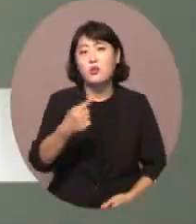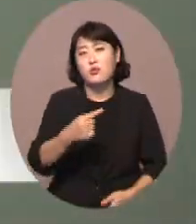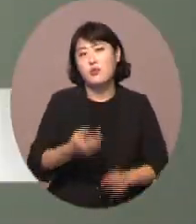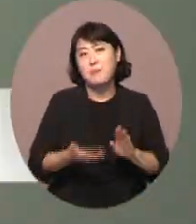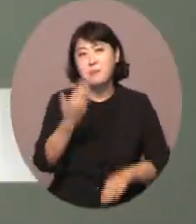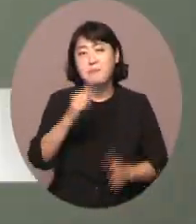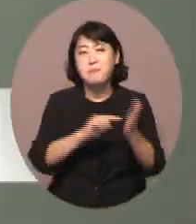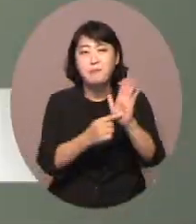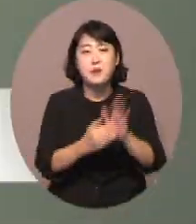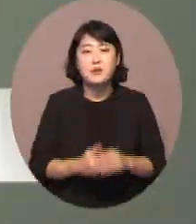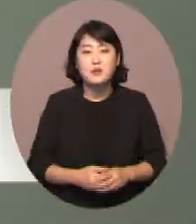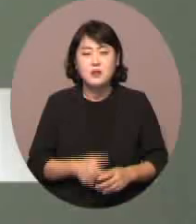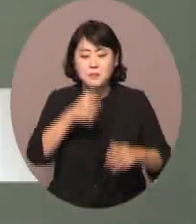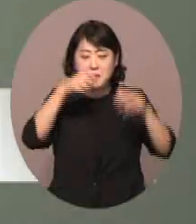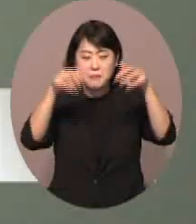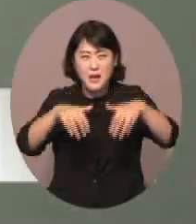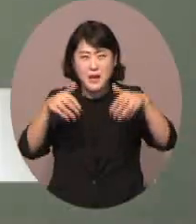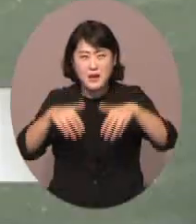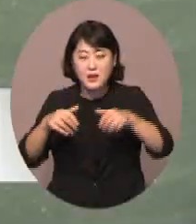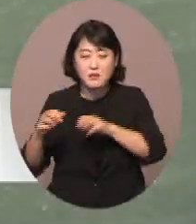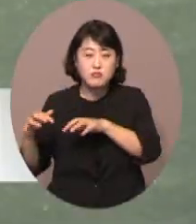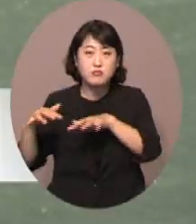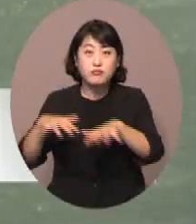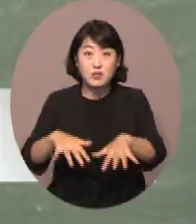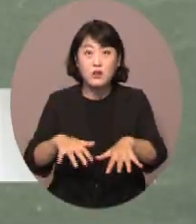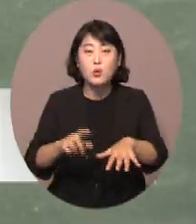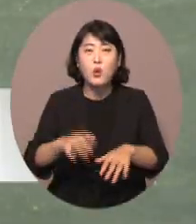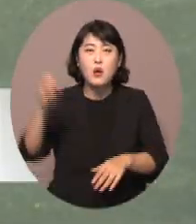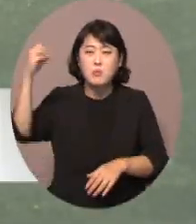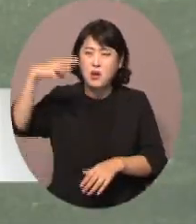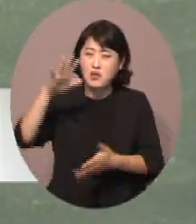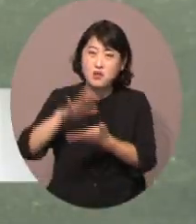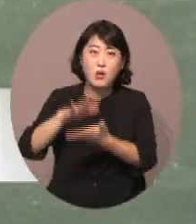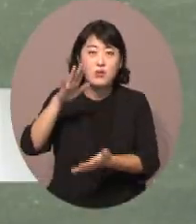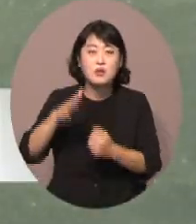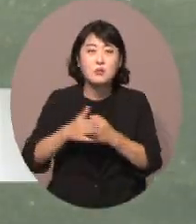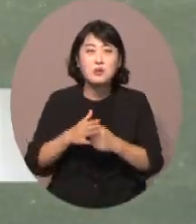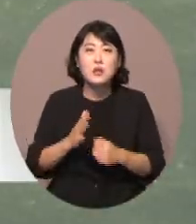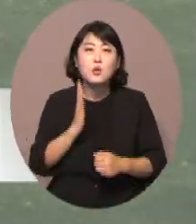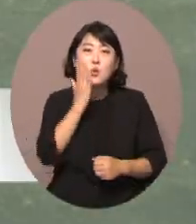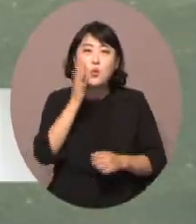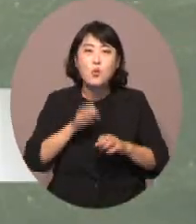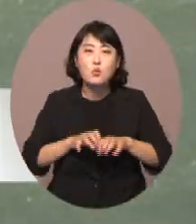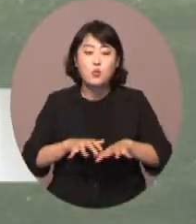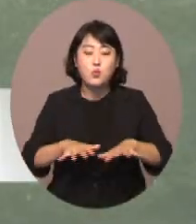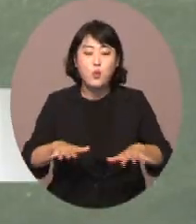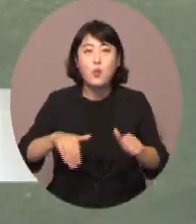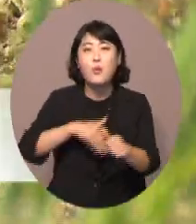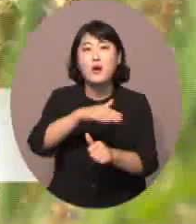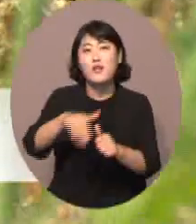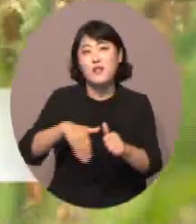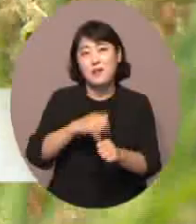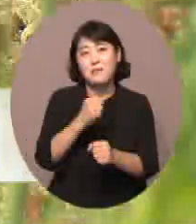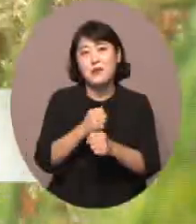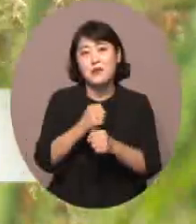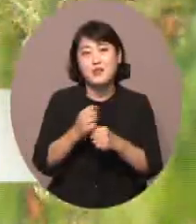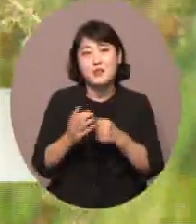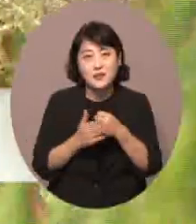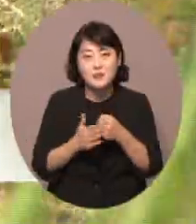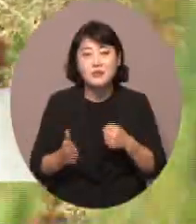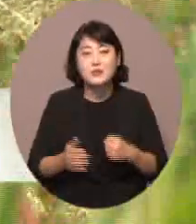나타났습니다이는 집중 공로 많은 물이 유입됐고 폭염이 이어지면서 녹조가 산이 좋은 환경이 만들어졌기